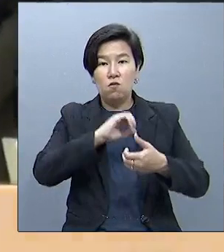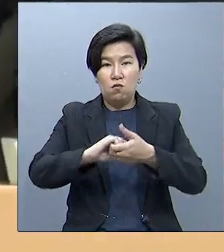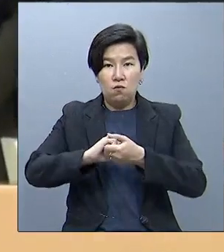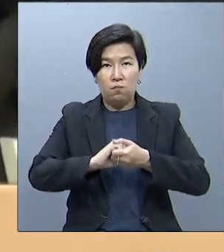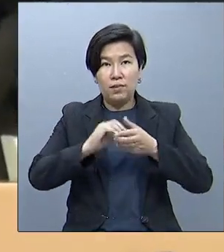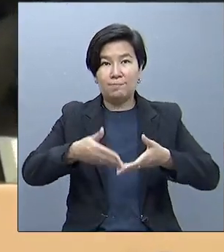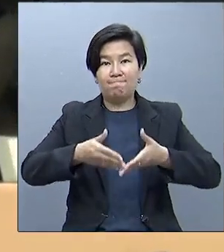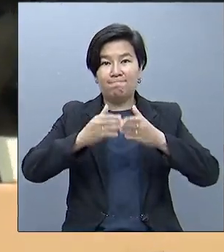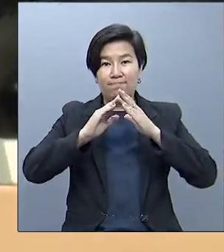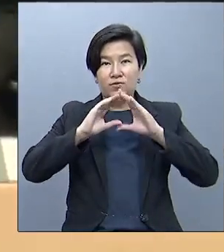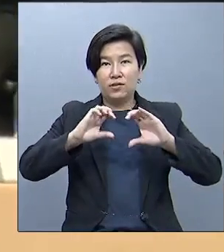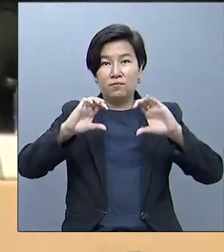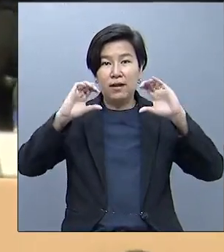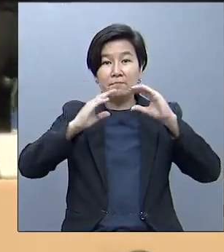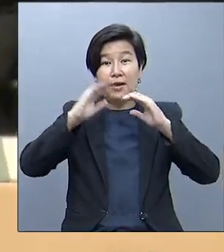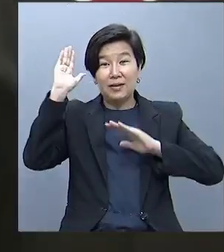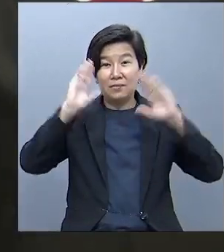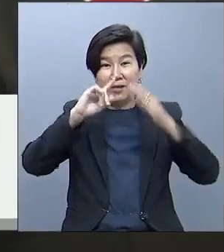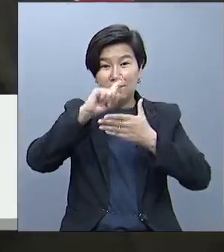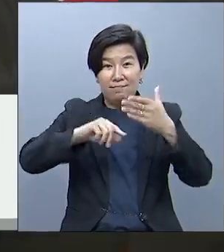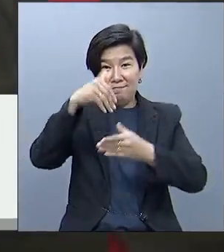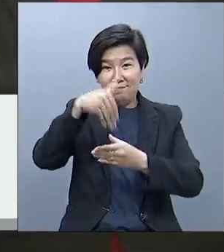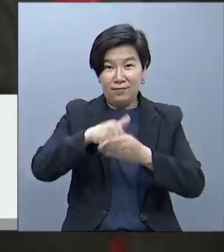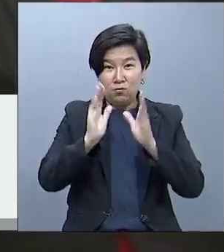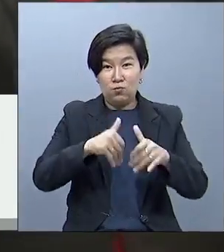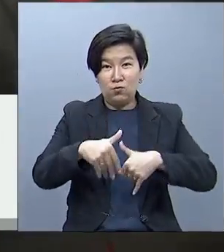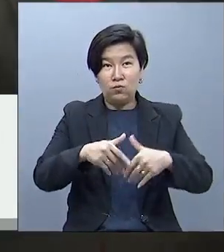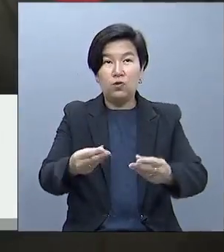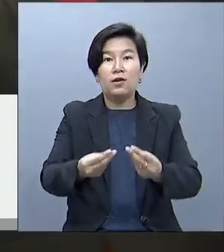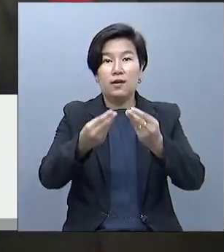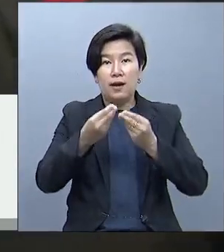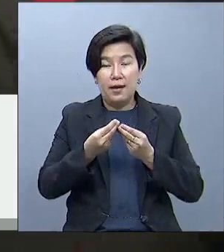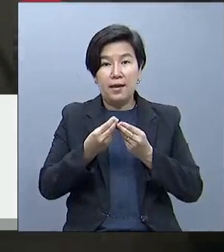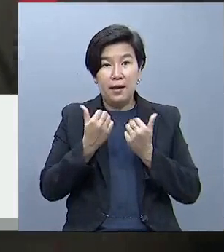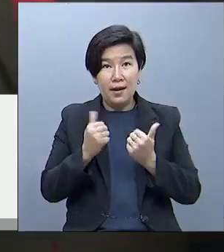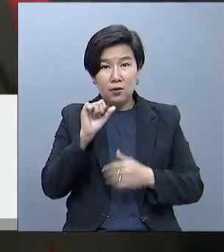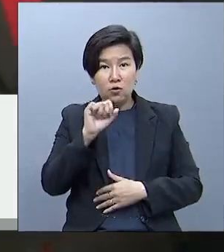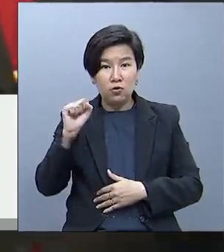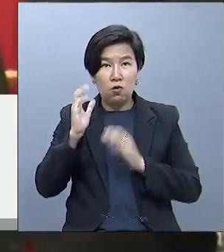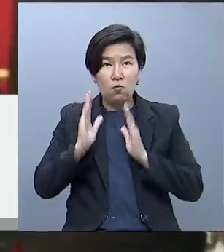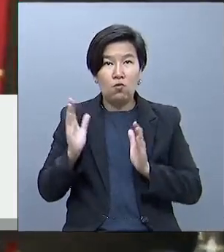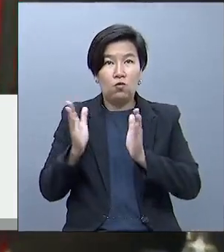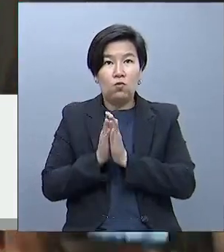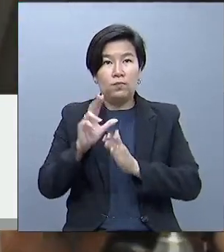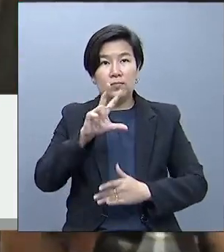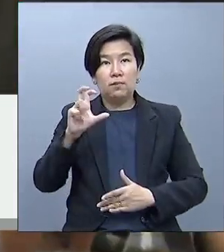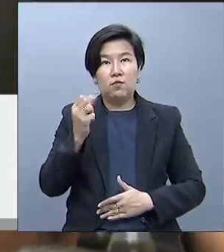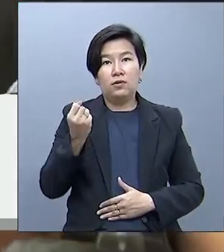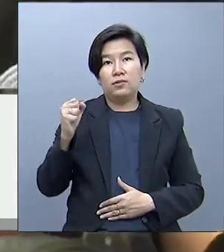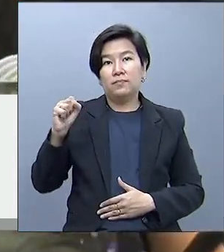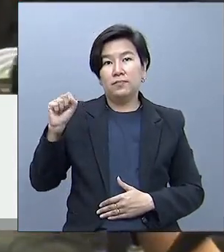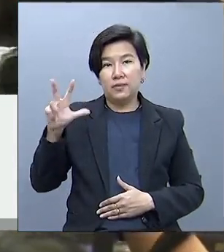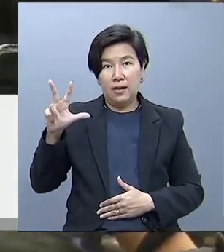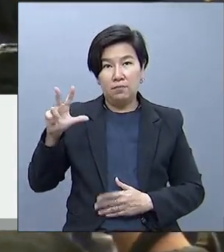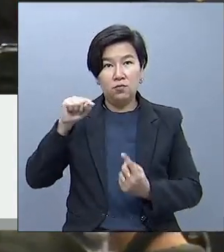ของประชาชนโดยขณะนี้ทั้ง8พรรคก็มีส.ส.รวมกัน313คนค่ะและมีแถลงการนะ